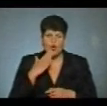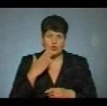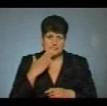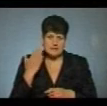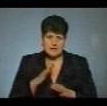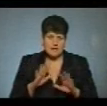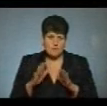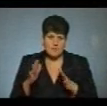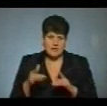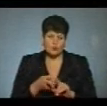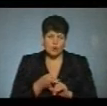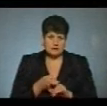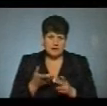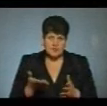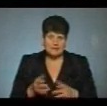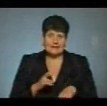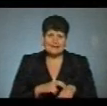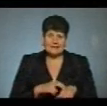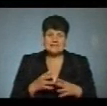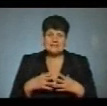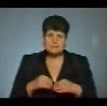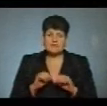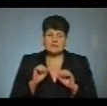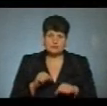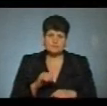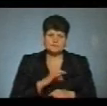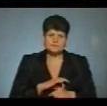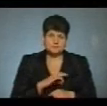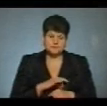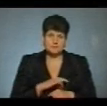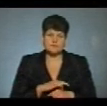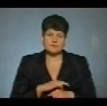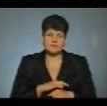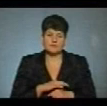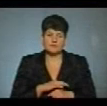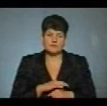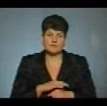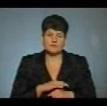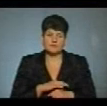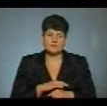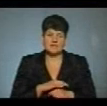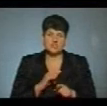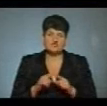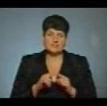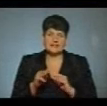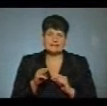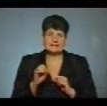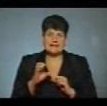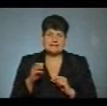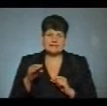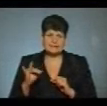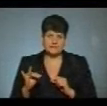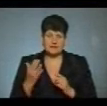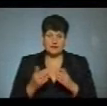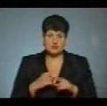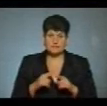від останнього моменту контакту, лікар сімейний може застосувати, чи лікар-клініцист може застосувати швидкі тести.